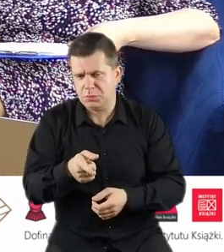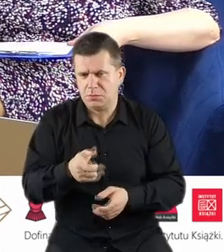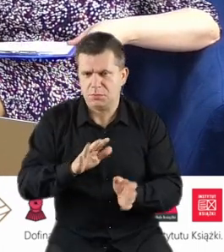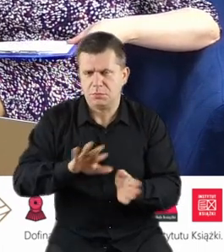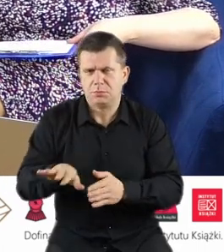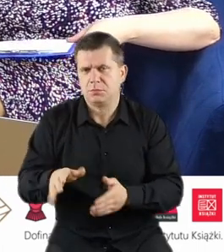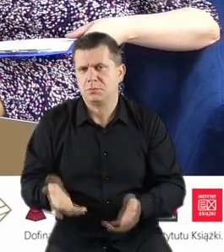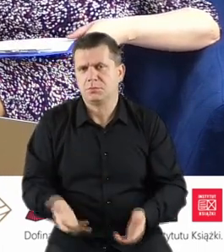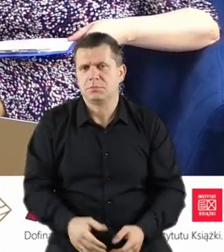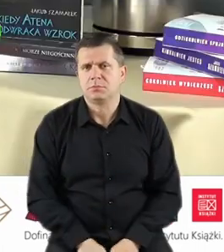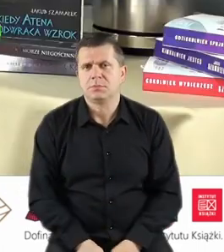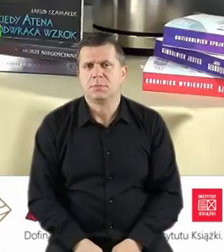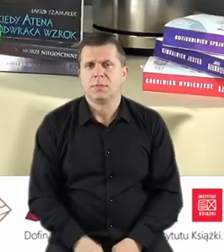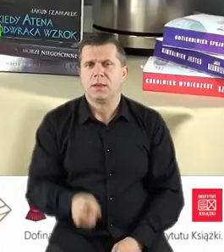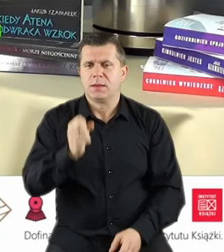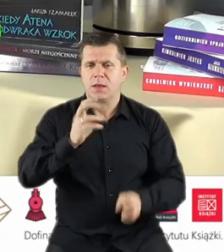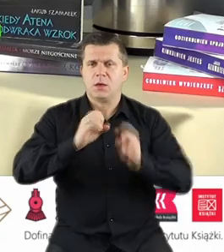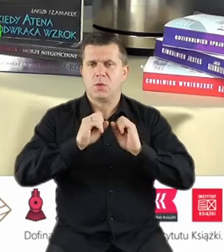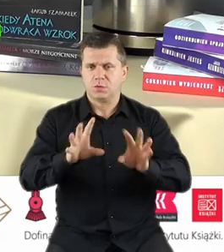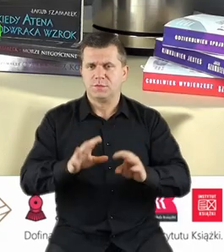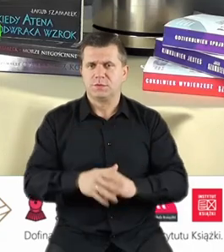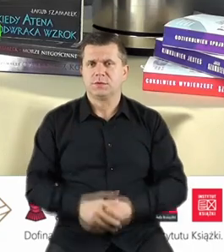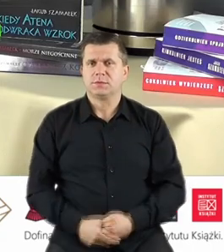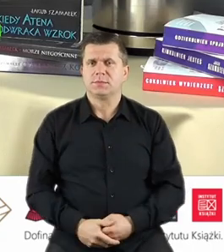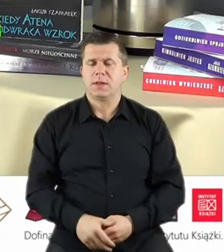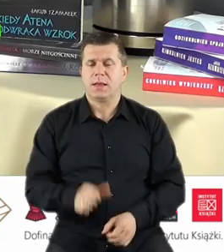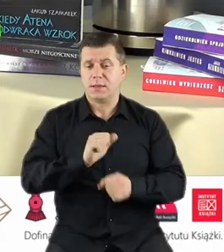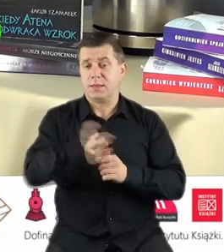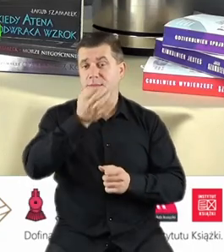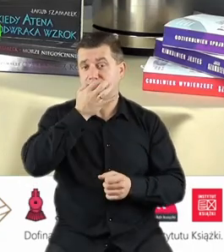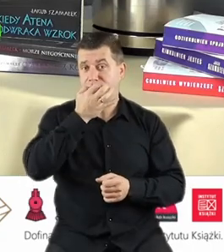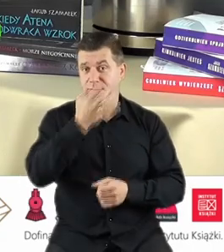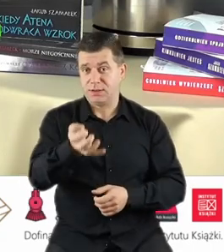interesuje. Tak, oczywiście, więc jest takie pytanie,